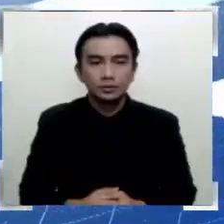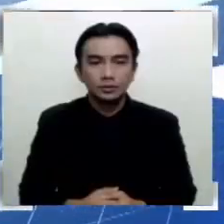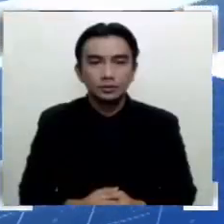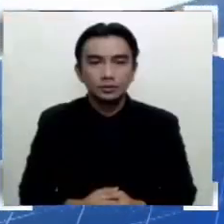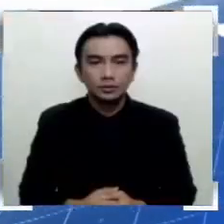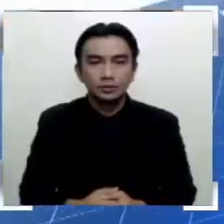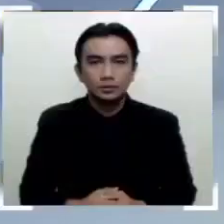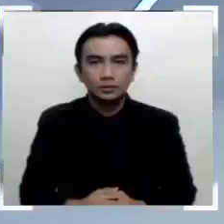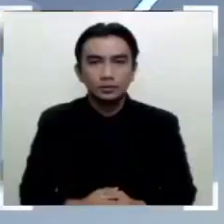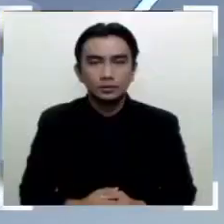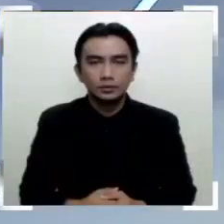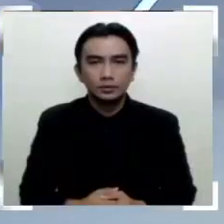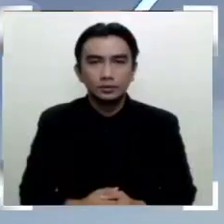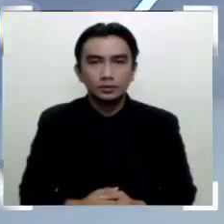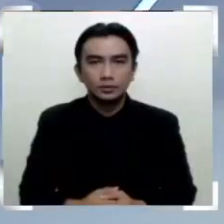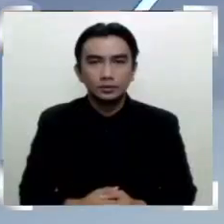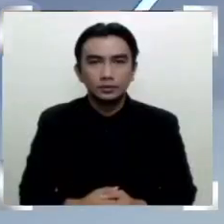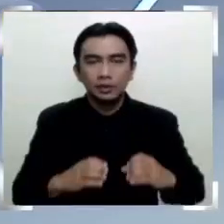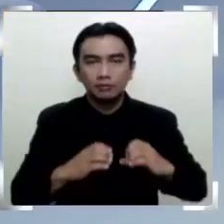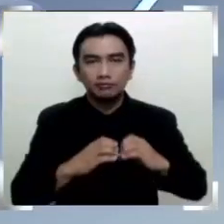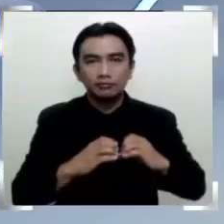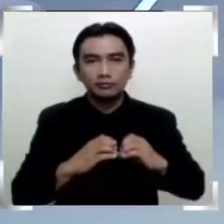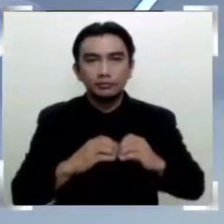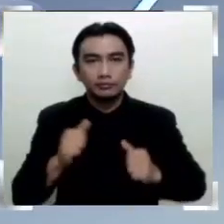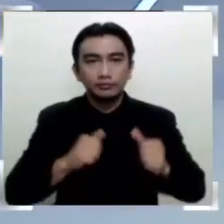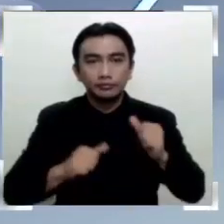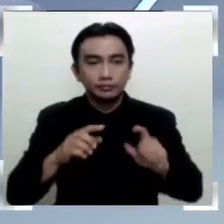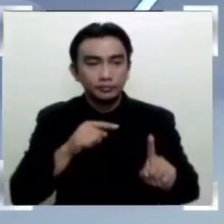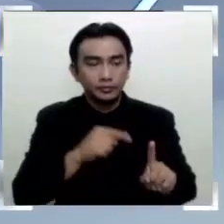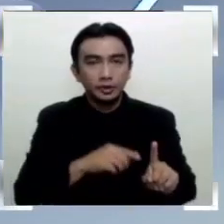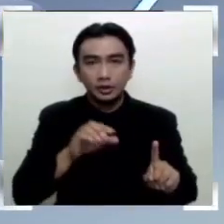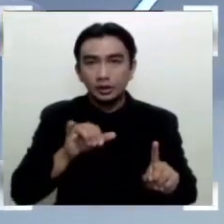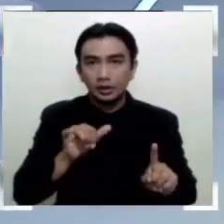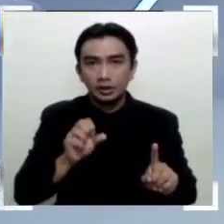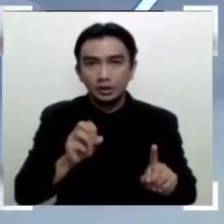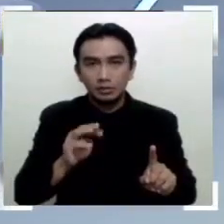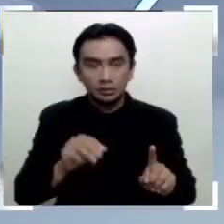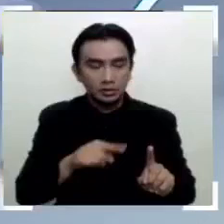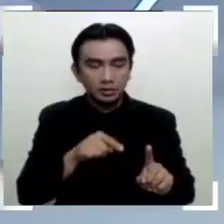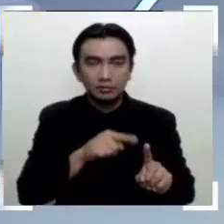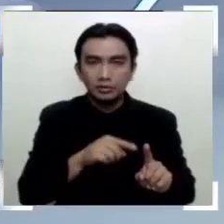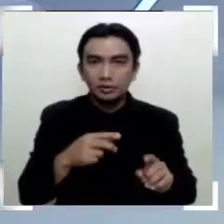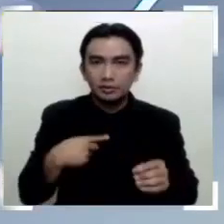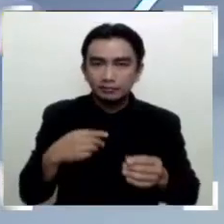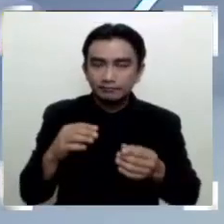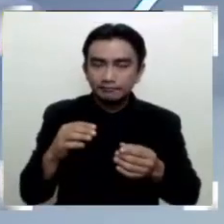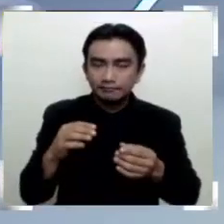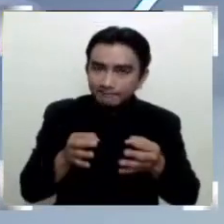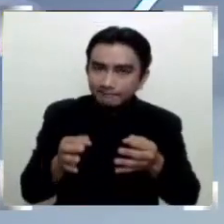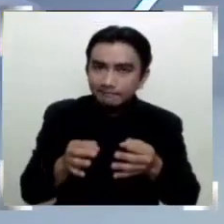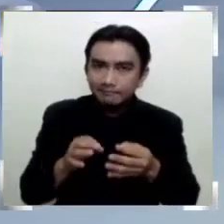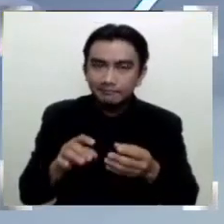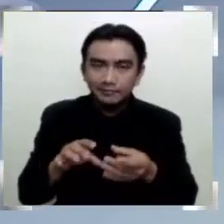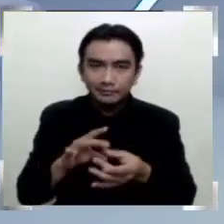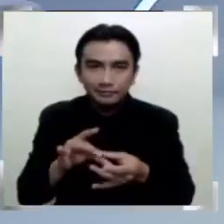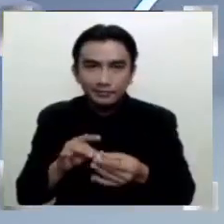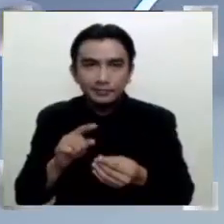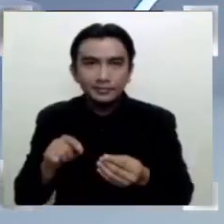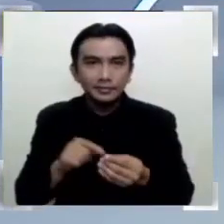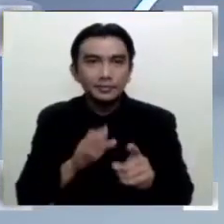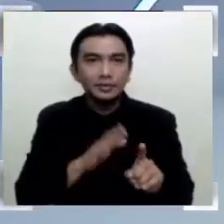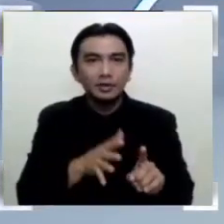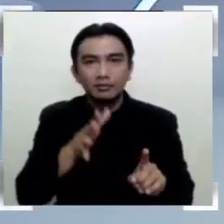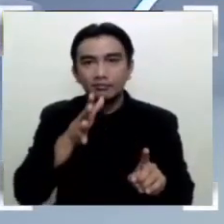Emosyonal ang kapuso actress na si Yasmin Curdy nang mapag-usapan ang kanyang may sakit na ina. Ang soft rock duo naman na Air